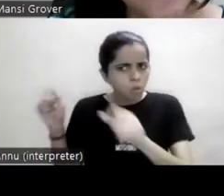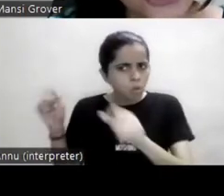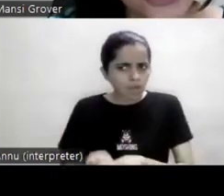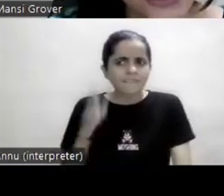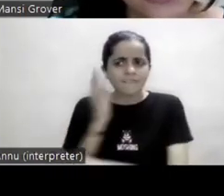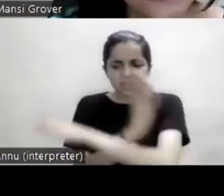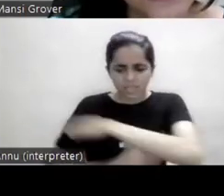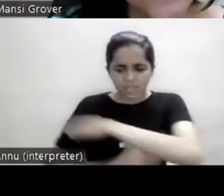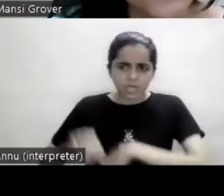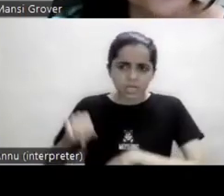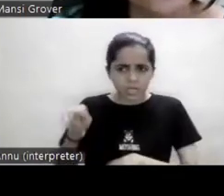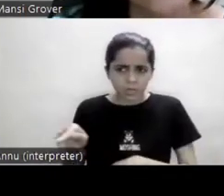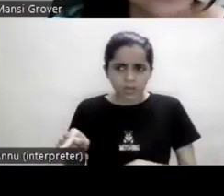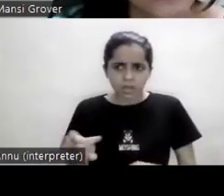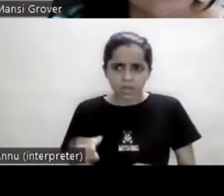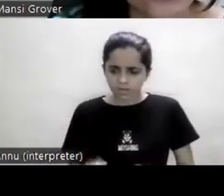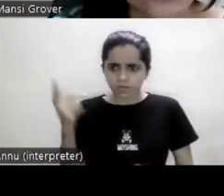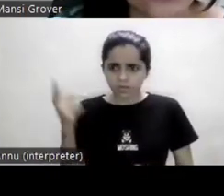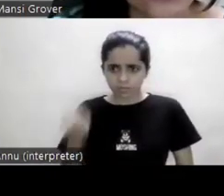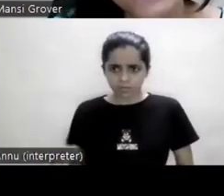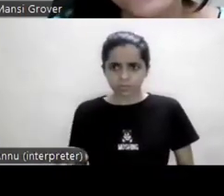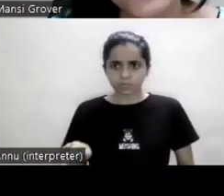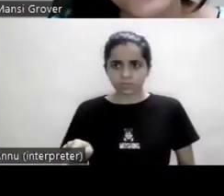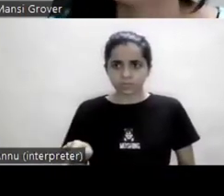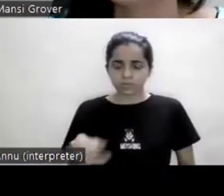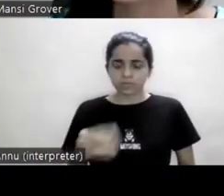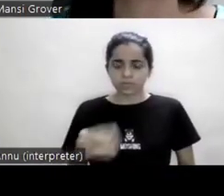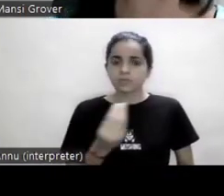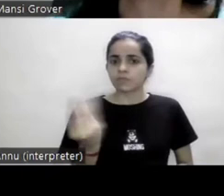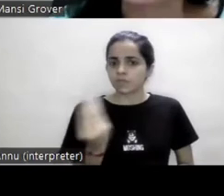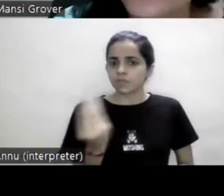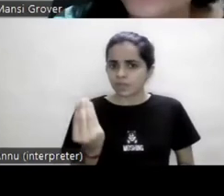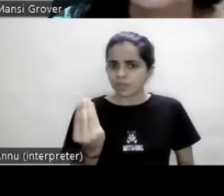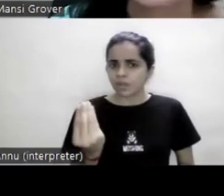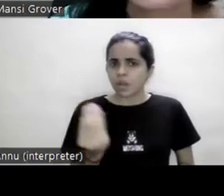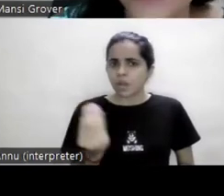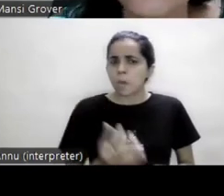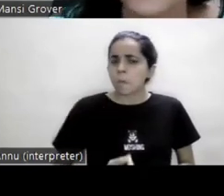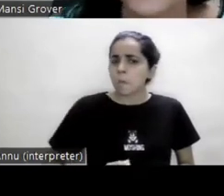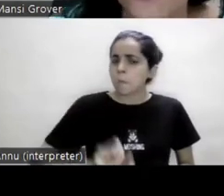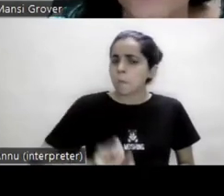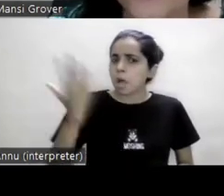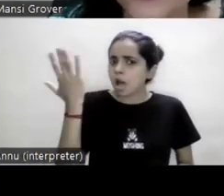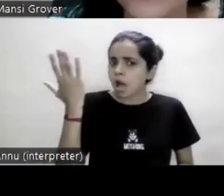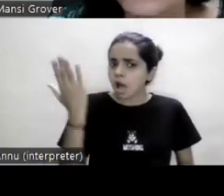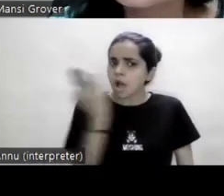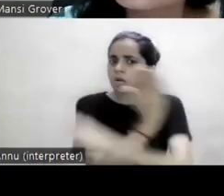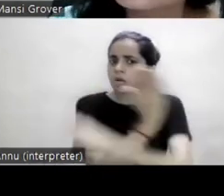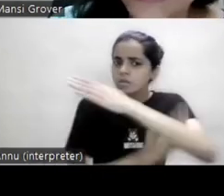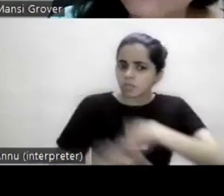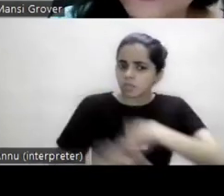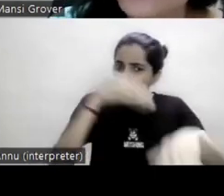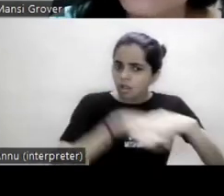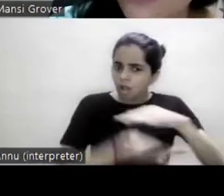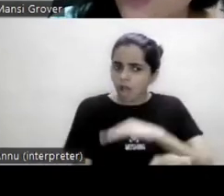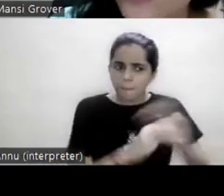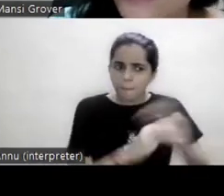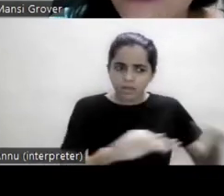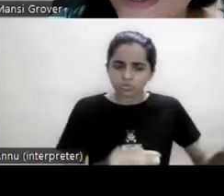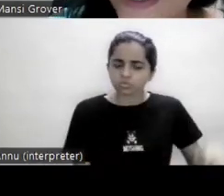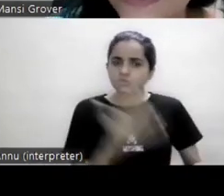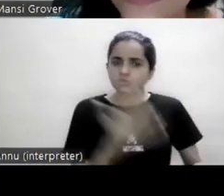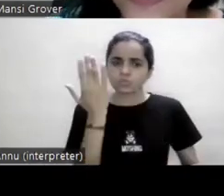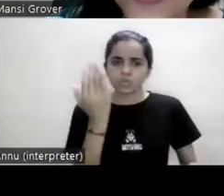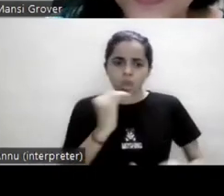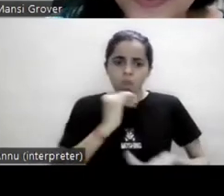है स्पेशल इन अ वे दैट यू नो हैविंग दैट काइंड ऑफ एक्स्ट्राऑर्डिनरीनेस दैट वी टॉक अबाउट क्या सारे बच्चे वो अवार्ड